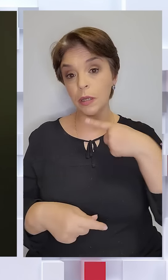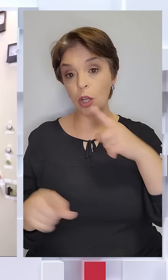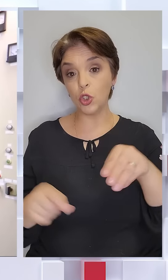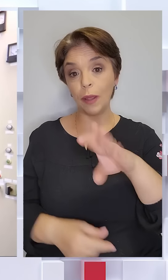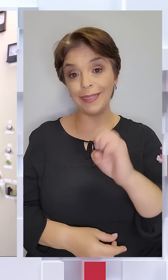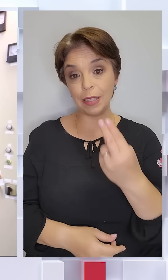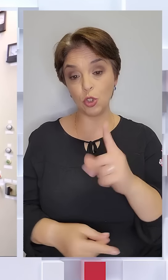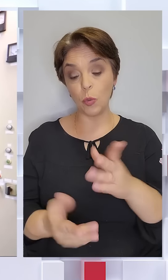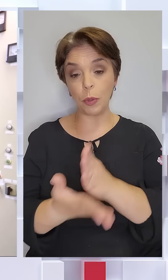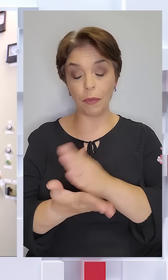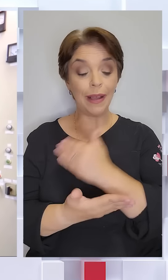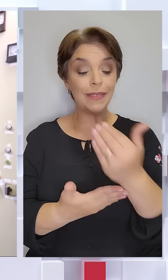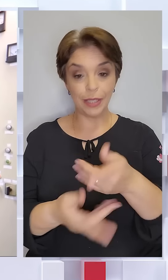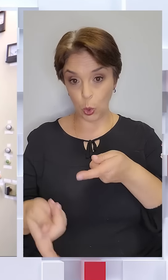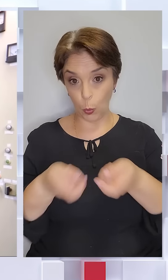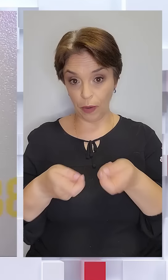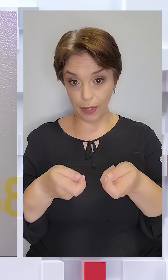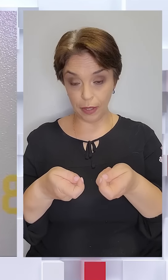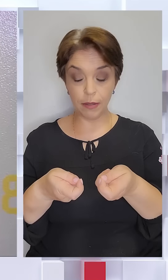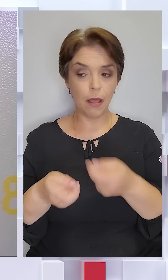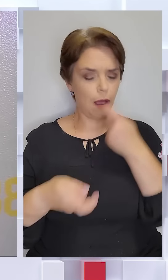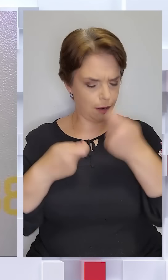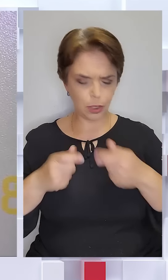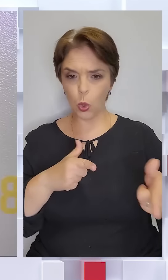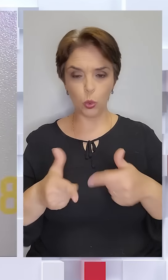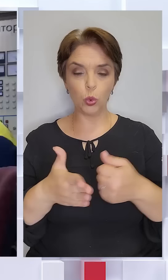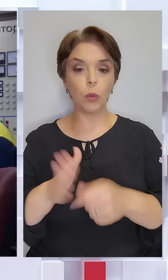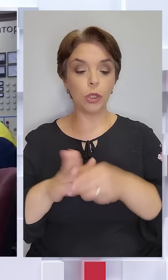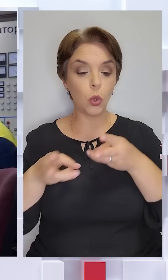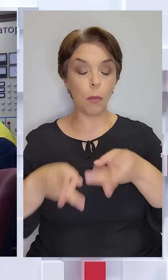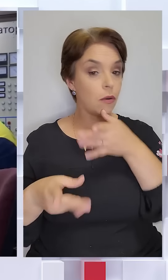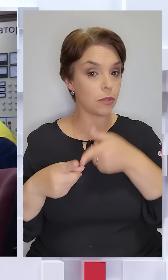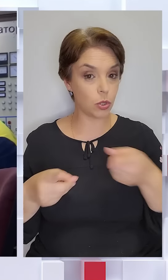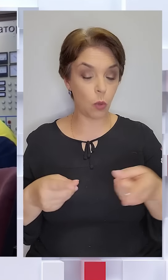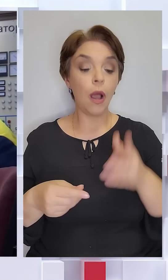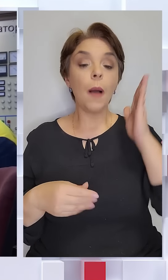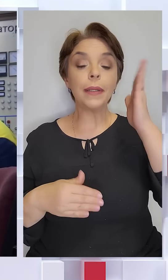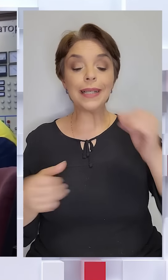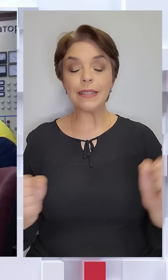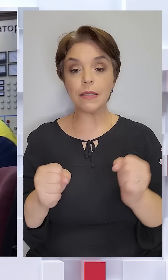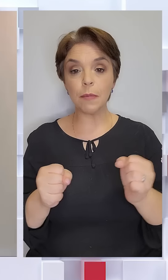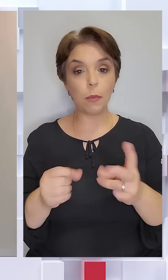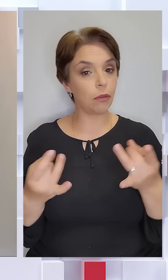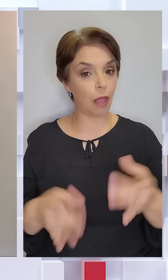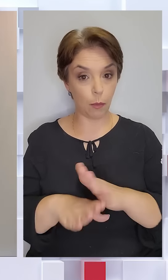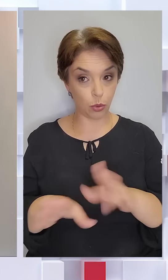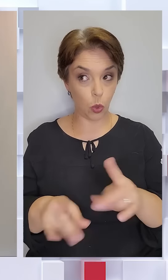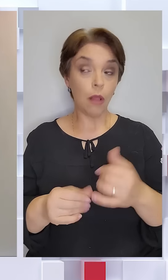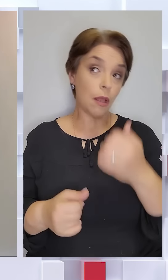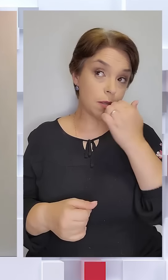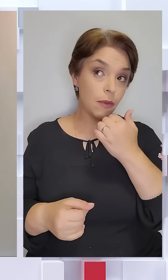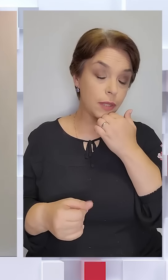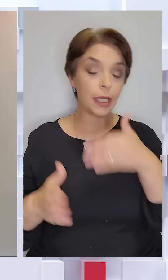запевняють ТЕЦ, що перебувають в її управлінні. Ретельно готують до початку опалювального сезону. Прийдешня зима буде непростою, але